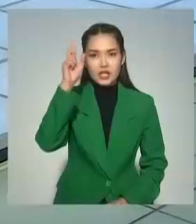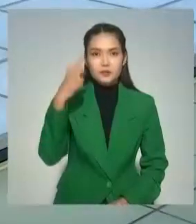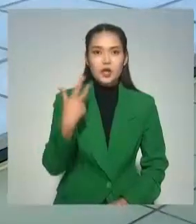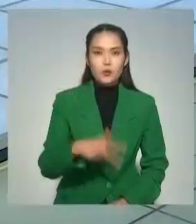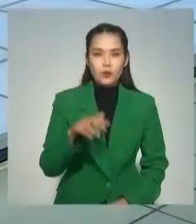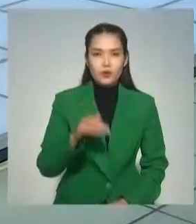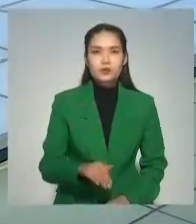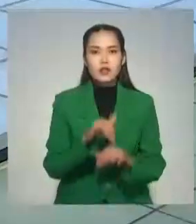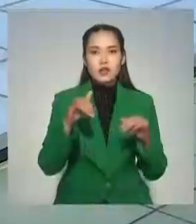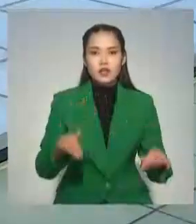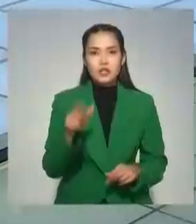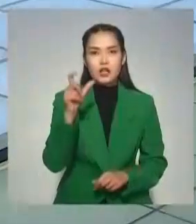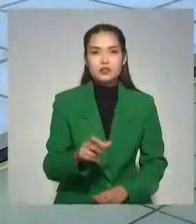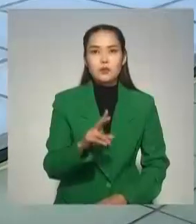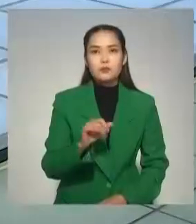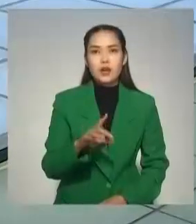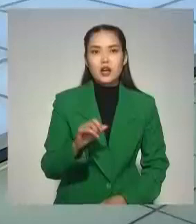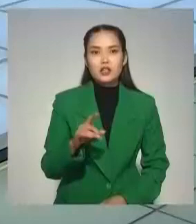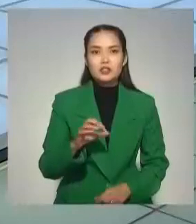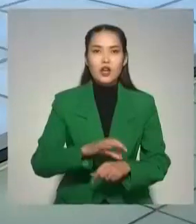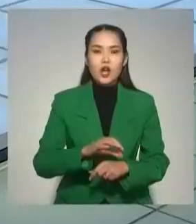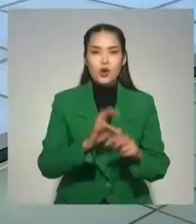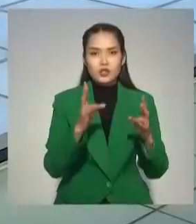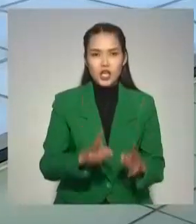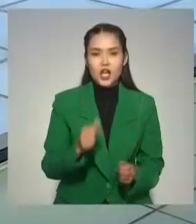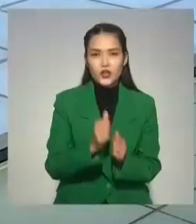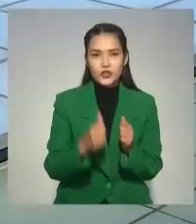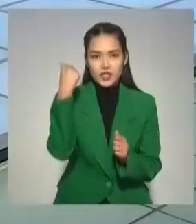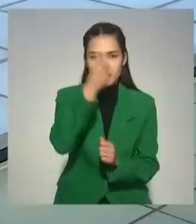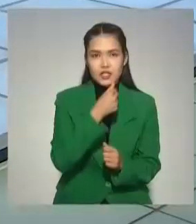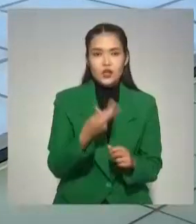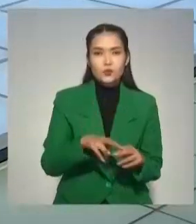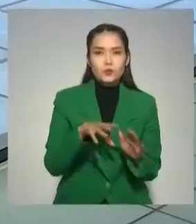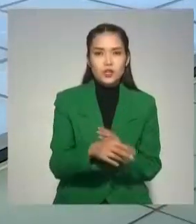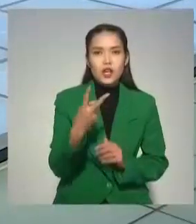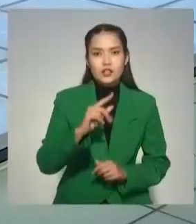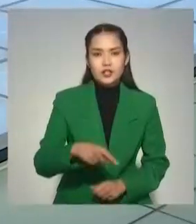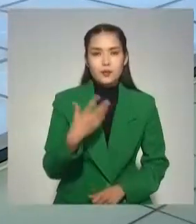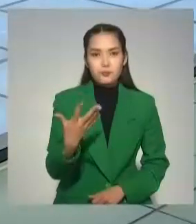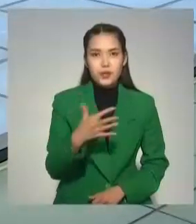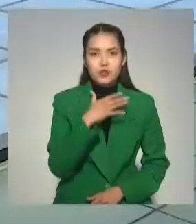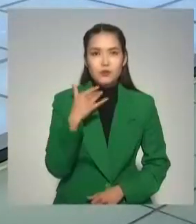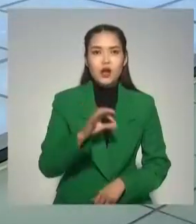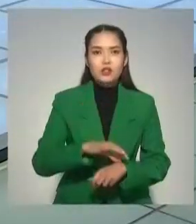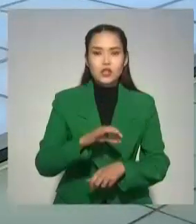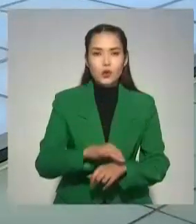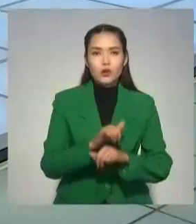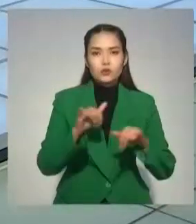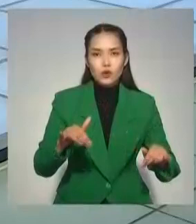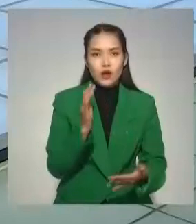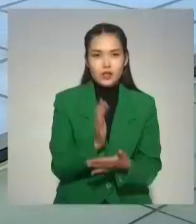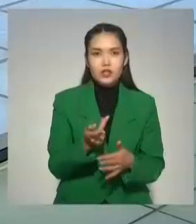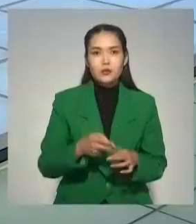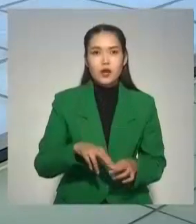30 мыңнан астам адам Паркинсон ауруына шалдыққан. Жыл сайын олардың қатары тағы 2,5 мың науқаспен толғады.